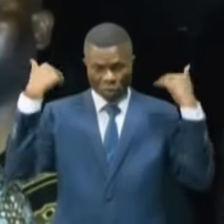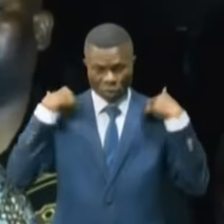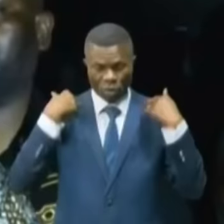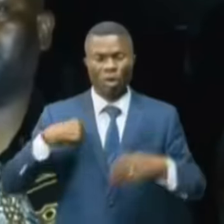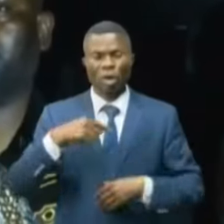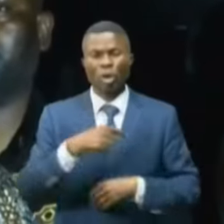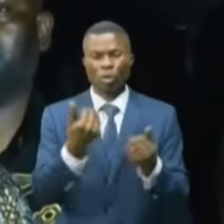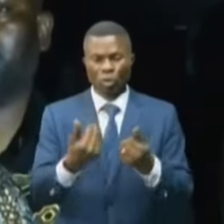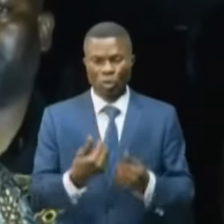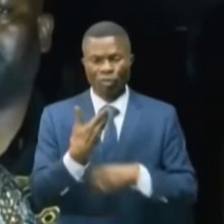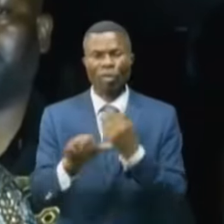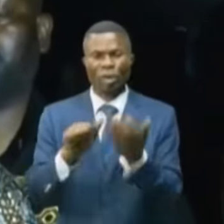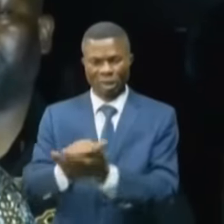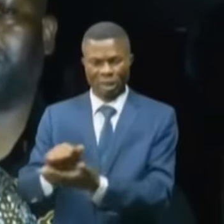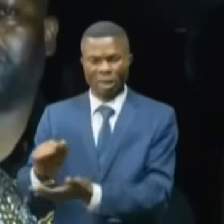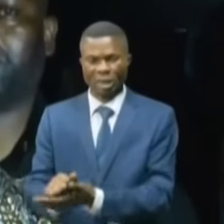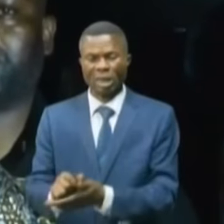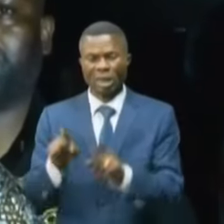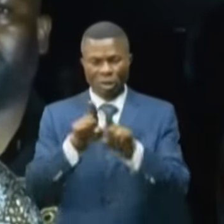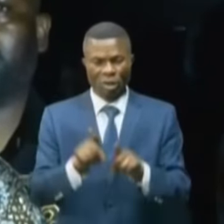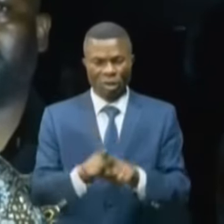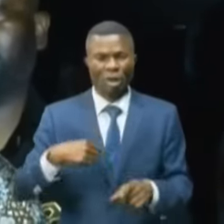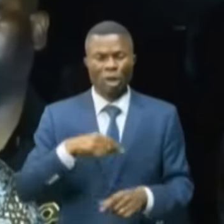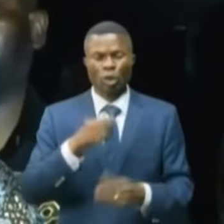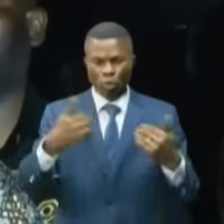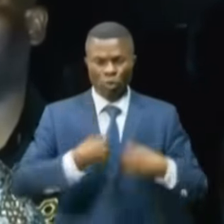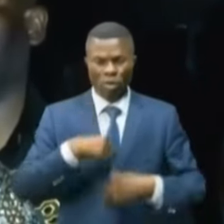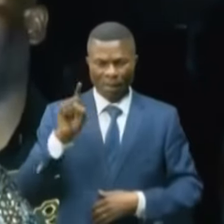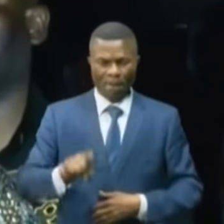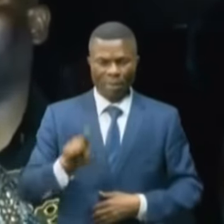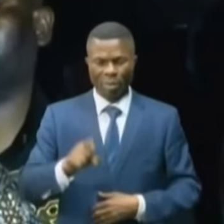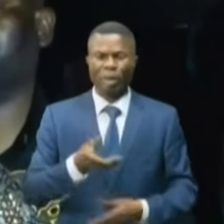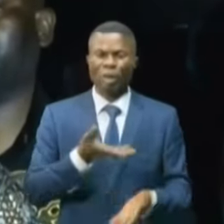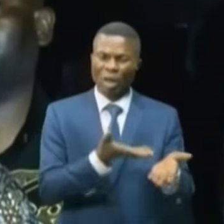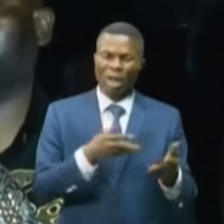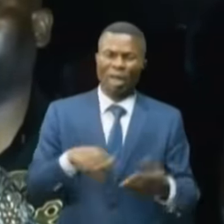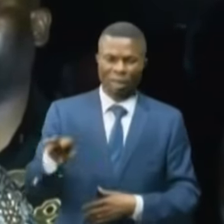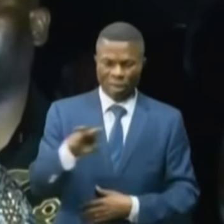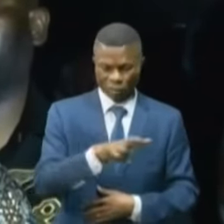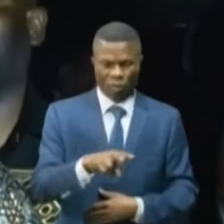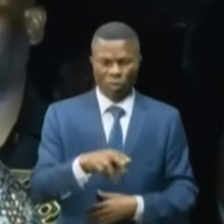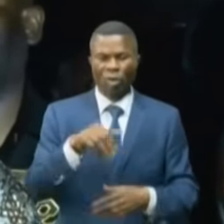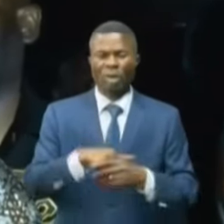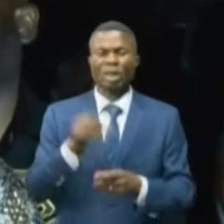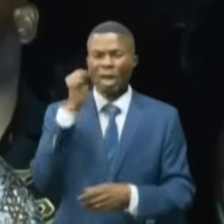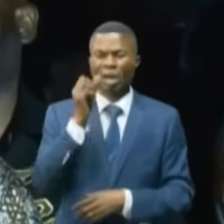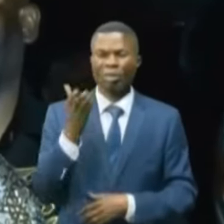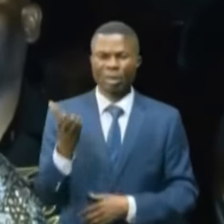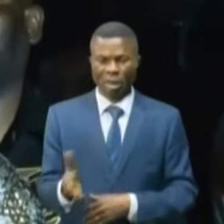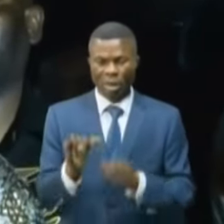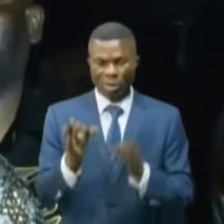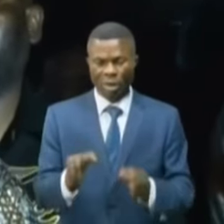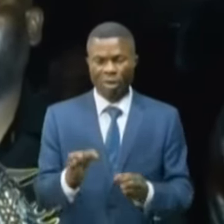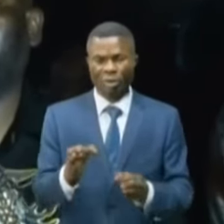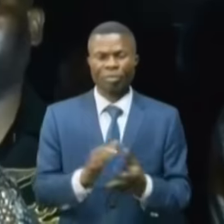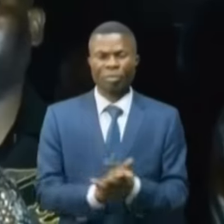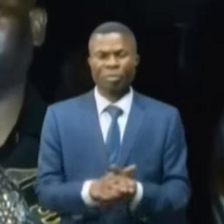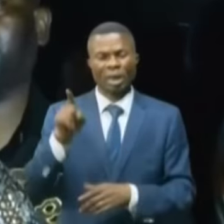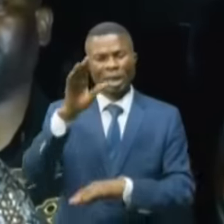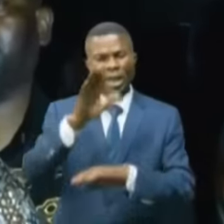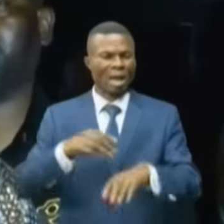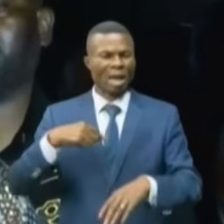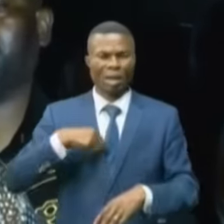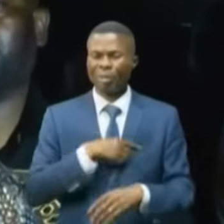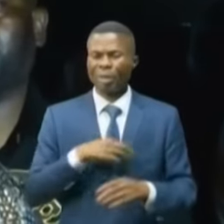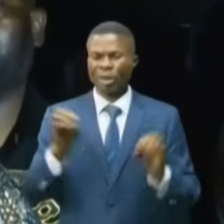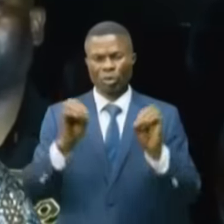nous voulons faire ceci, nous avons besoin de votre accompagnement en termes d'organisation. La ministre de la Culture et Arts vient